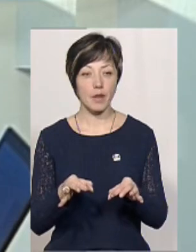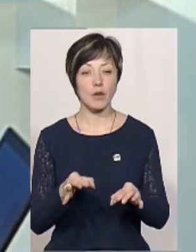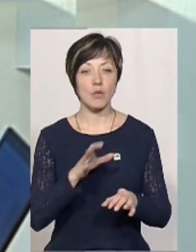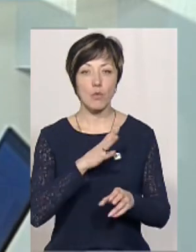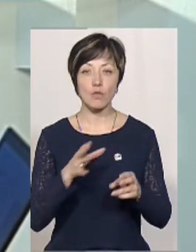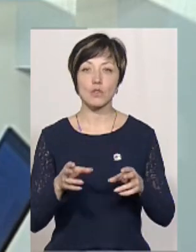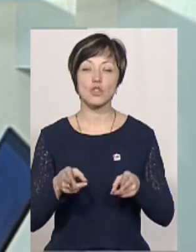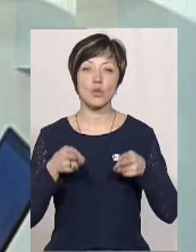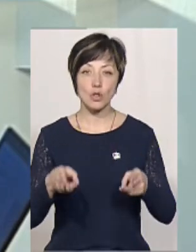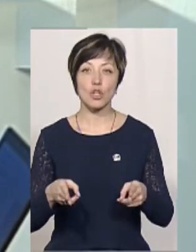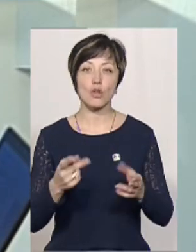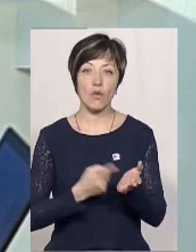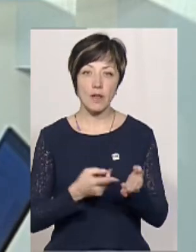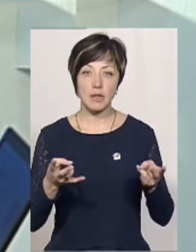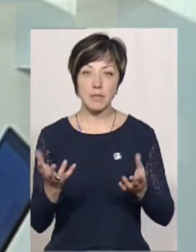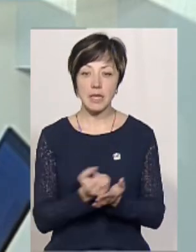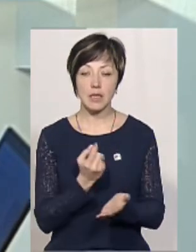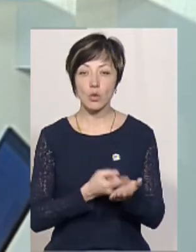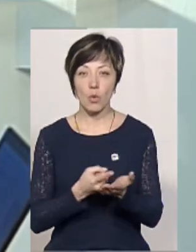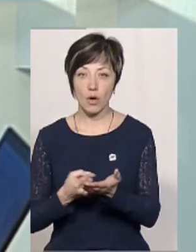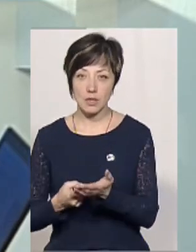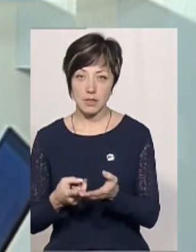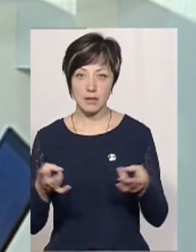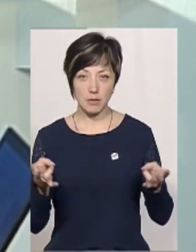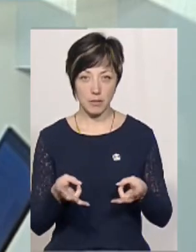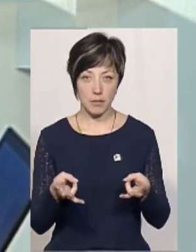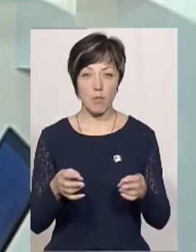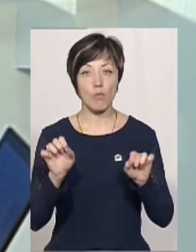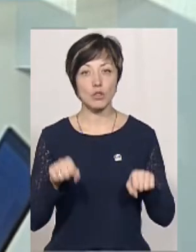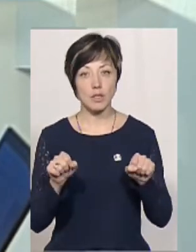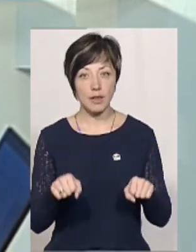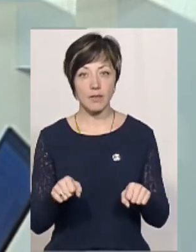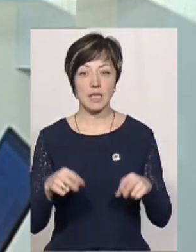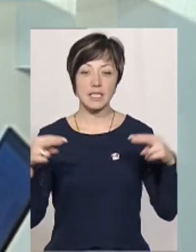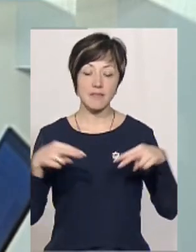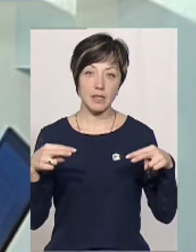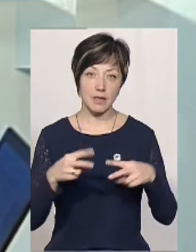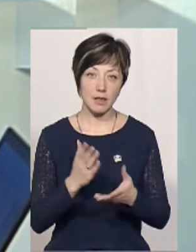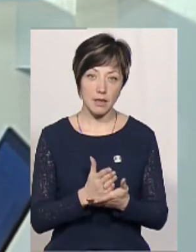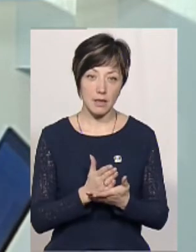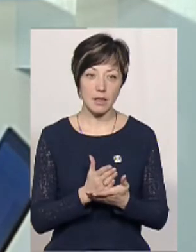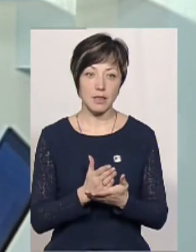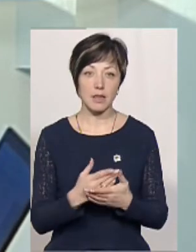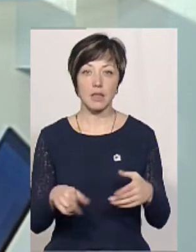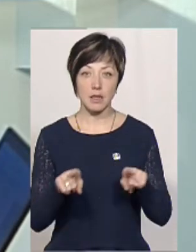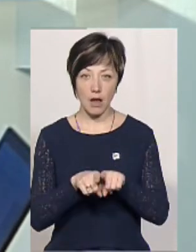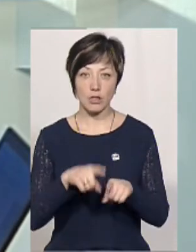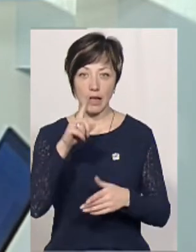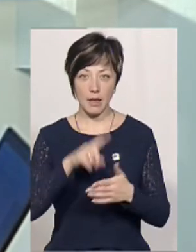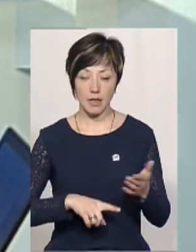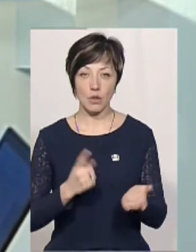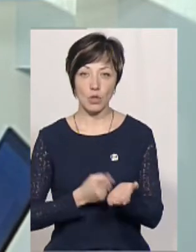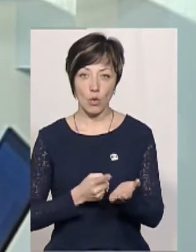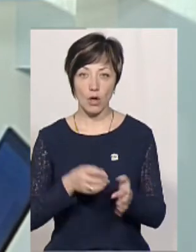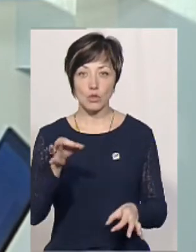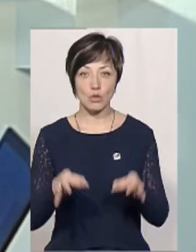щоб був злочин доведений, потрібно знайти докази, потрібно довести. Можливо, є якісь свідки. Свідки – це також надійні докази,